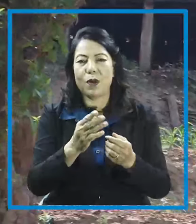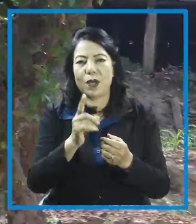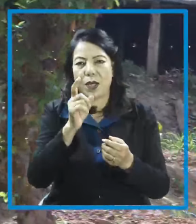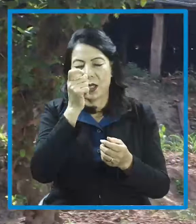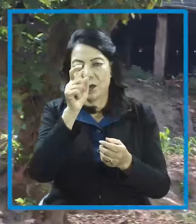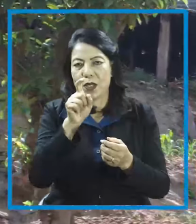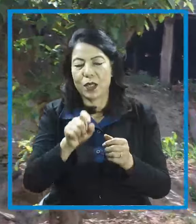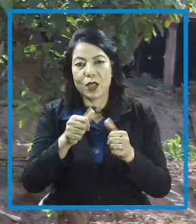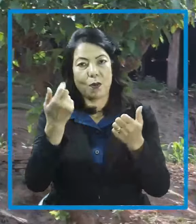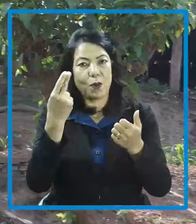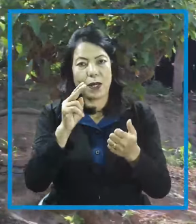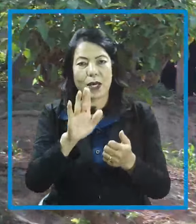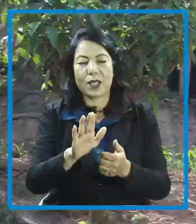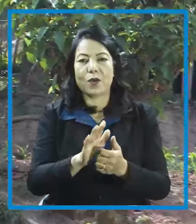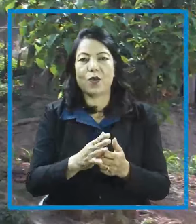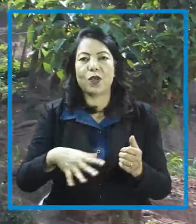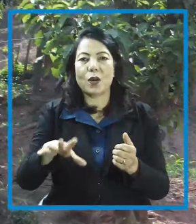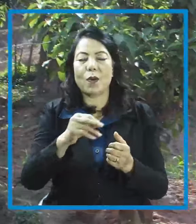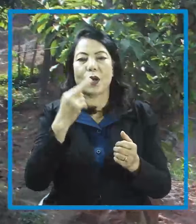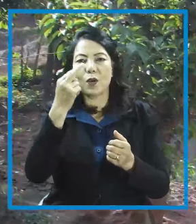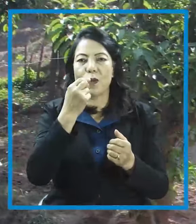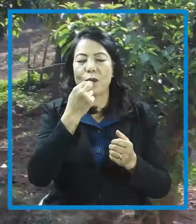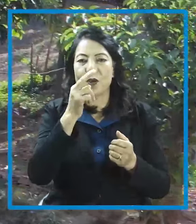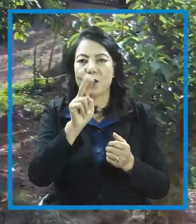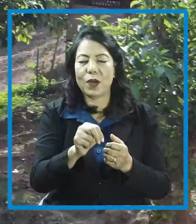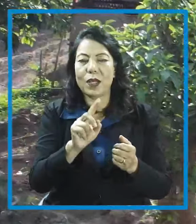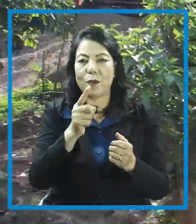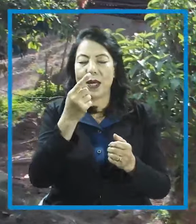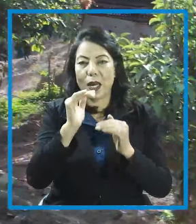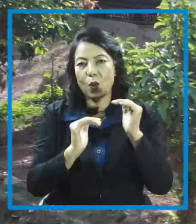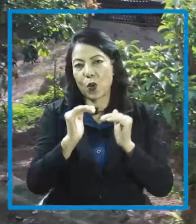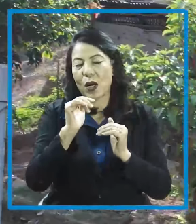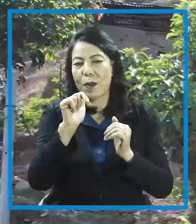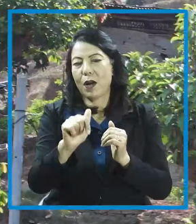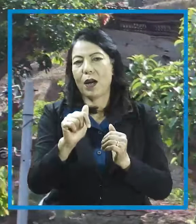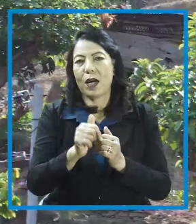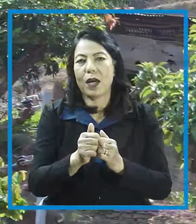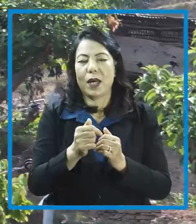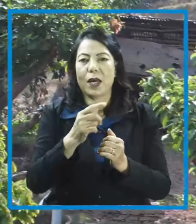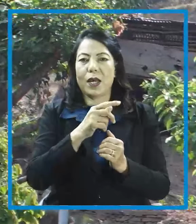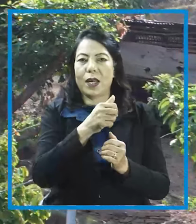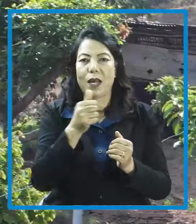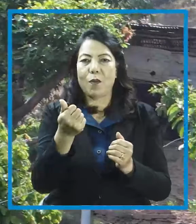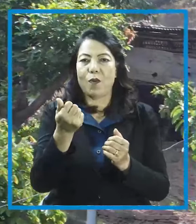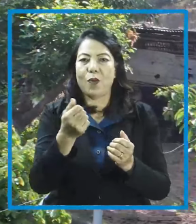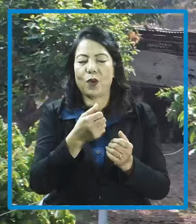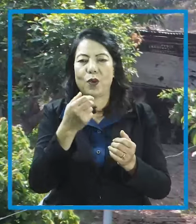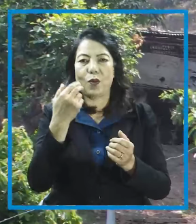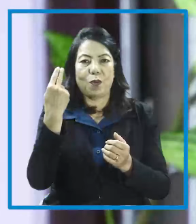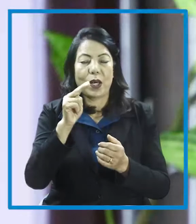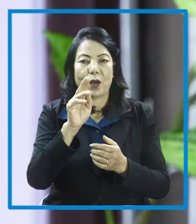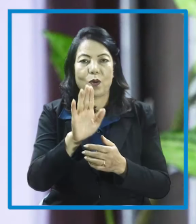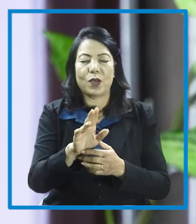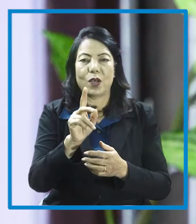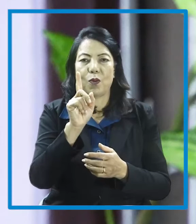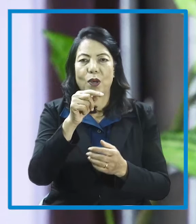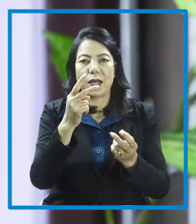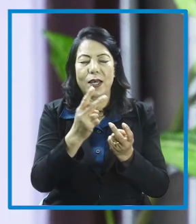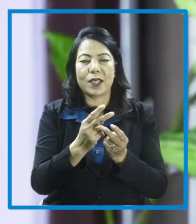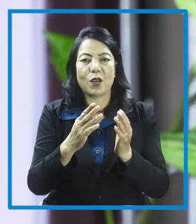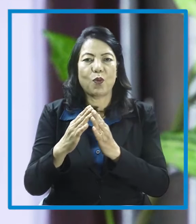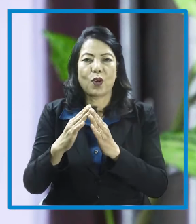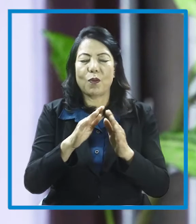हिसाबले पनि 100% रूपमा हामी सफल भएका छौँ समग्र रूपमा भन्नु पर्दाखेरि चाहिँ पहिलाको तुलनामा अहिले रेजिलियन्ट चाहिँ भएर